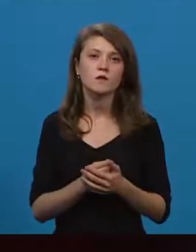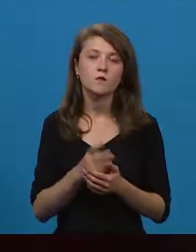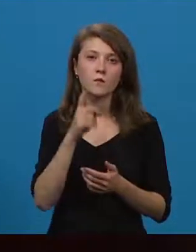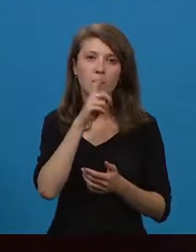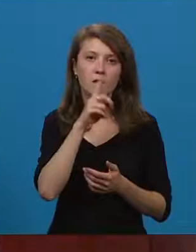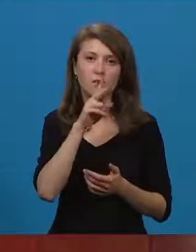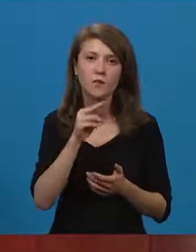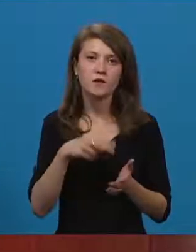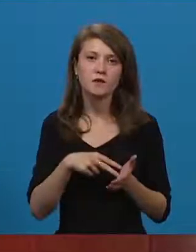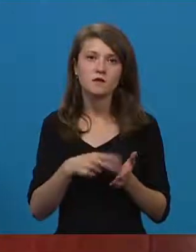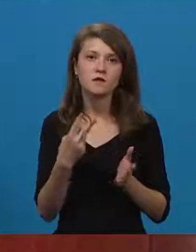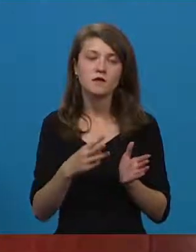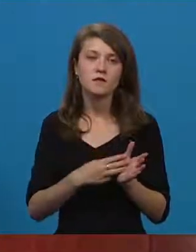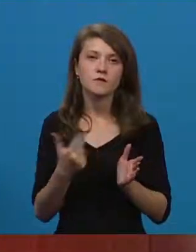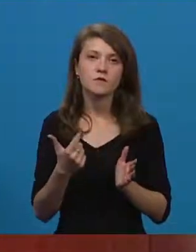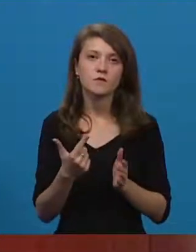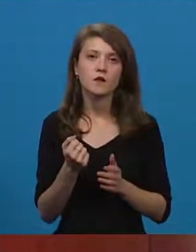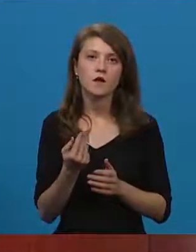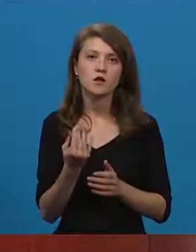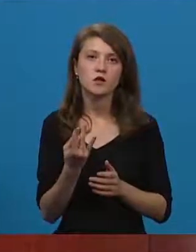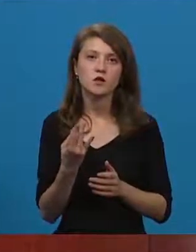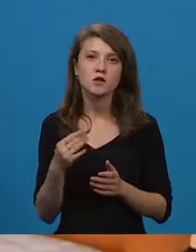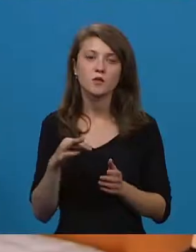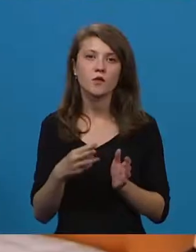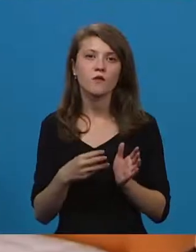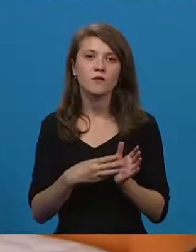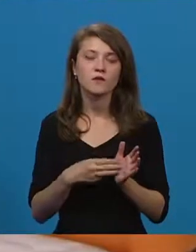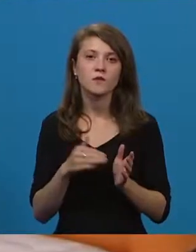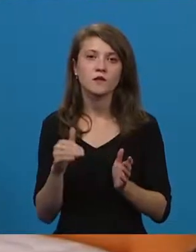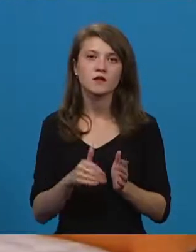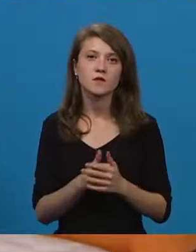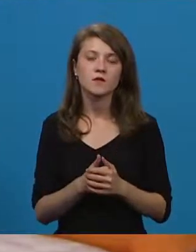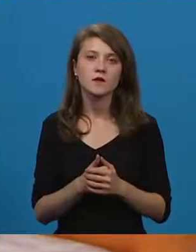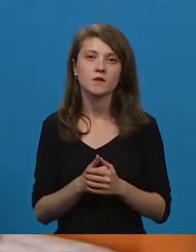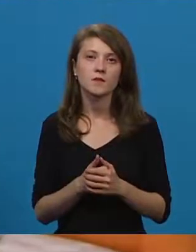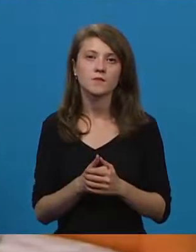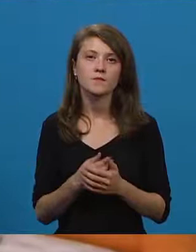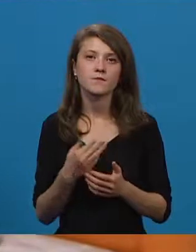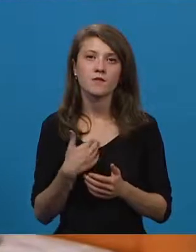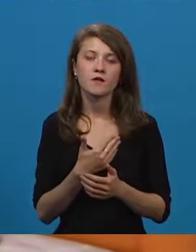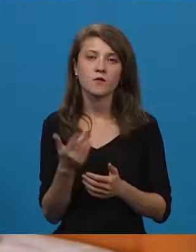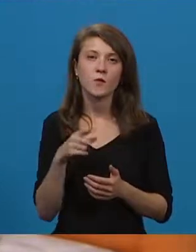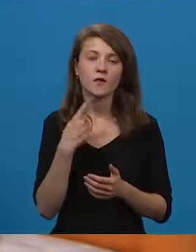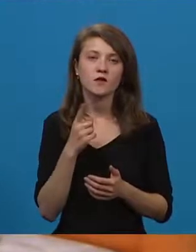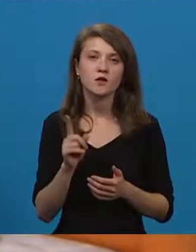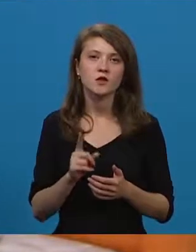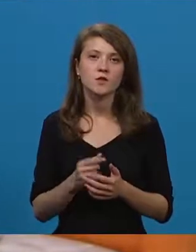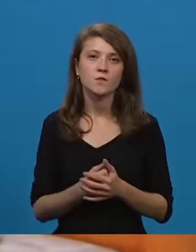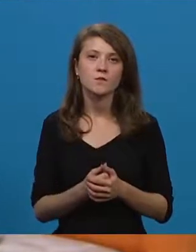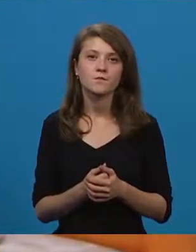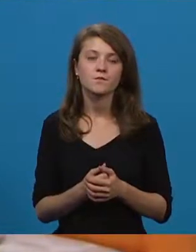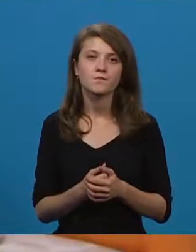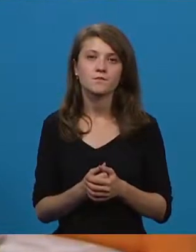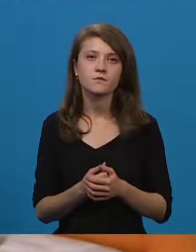по ціні 28 гривень, а шини по 8 тисяч, то я вам затверджую, що